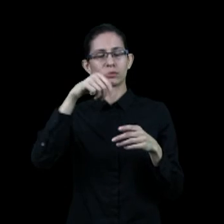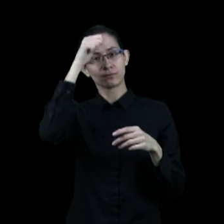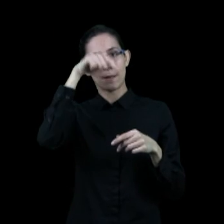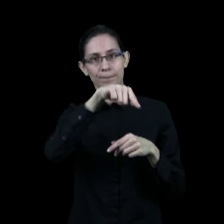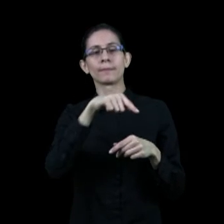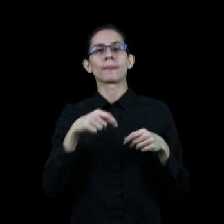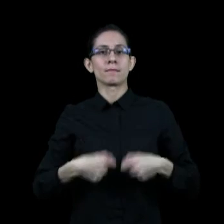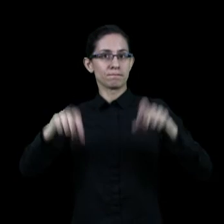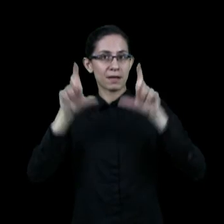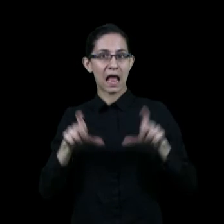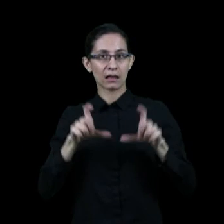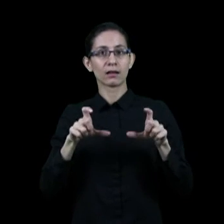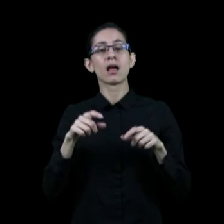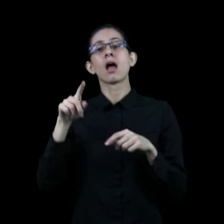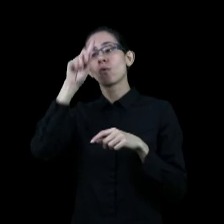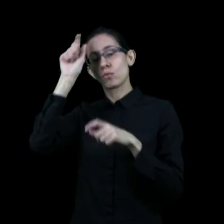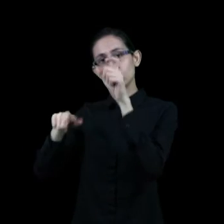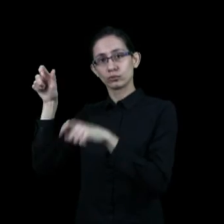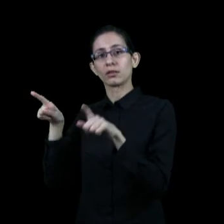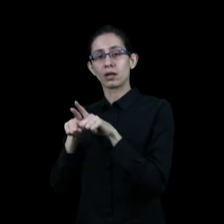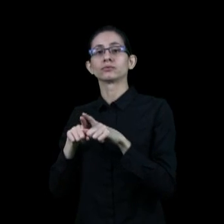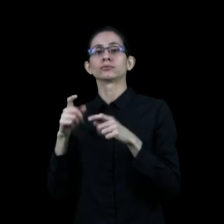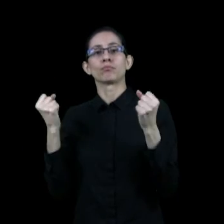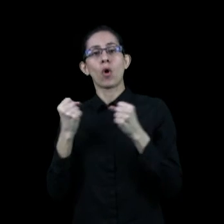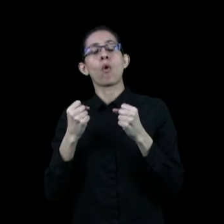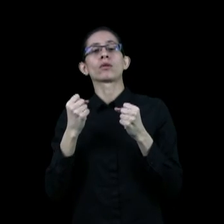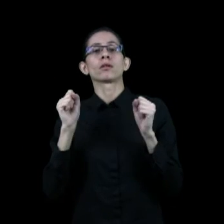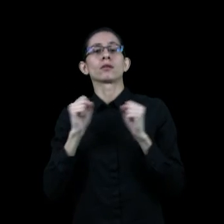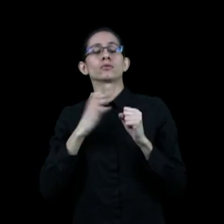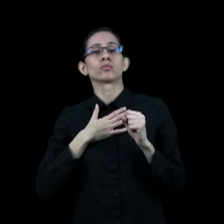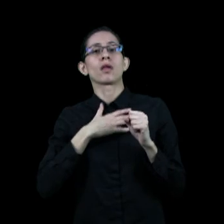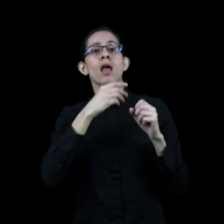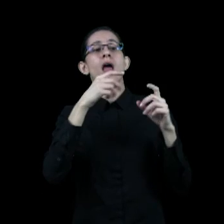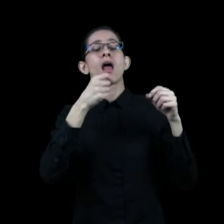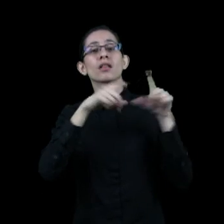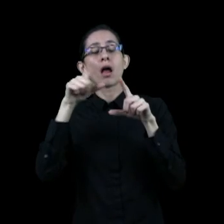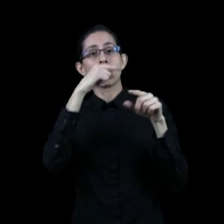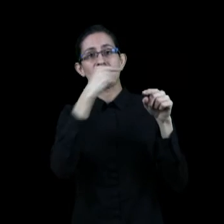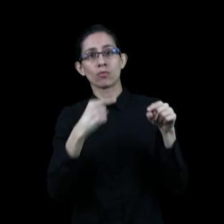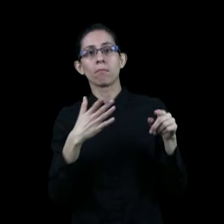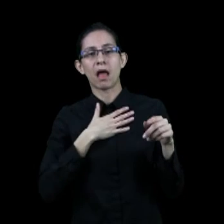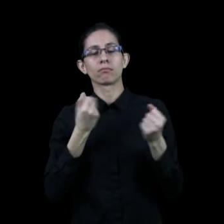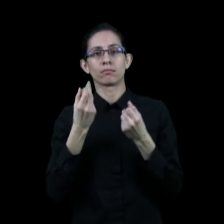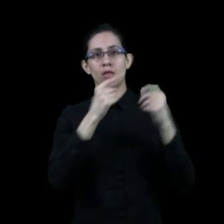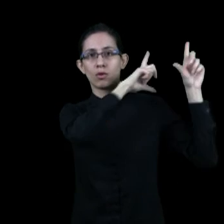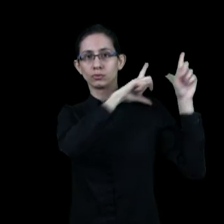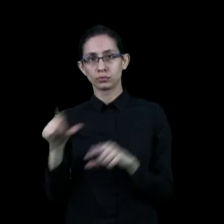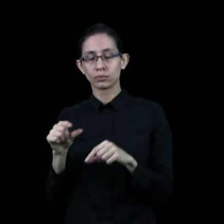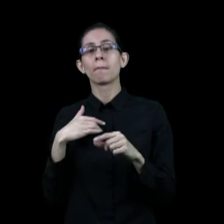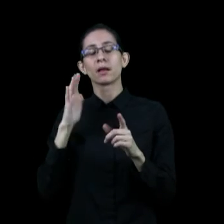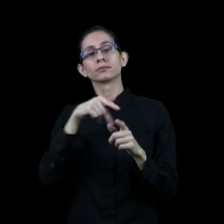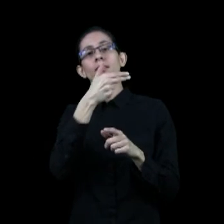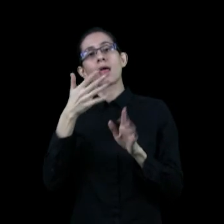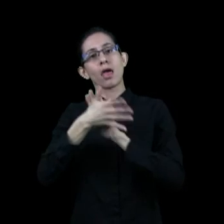mierzy się indeksem CPI – Consumer Price Index. Czyli wskaźnikiem cen towarów i